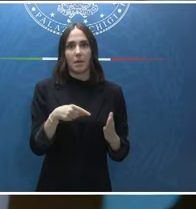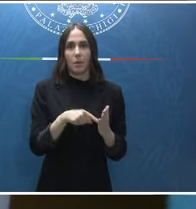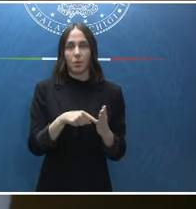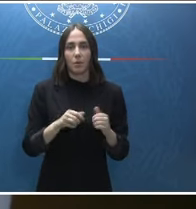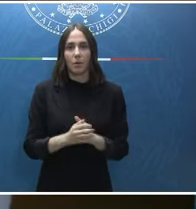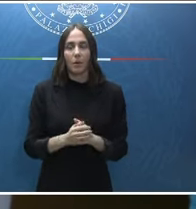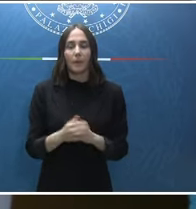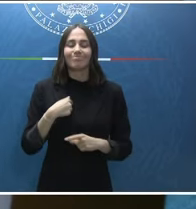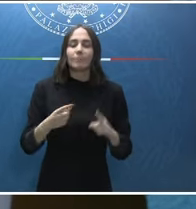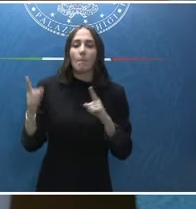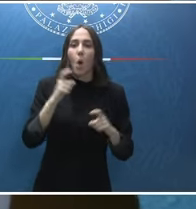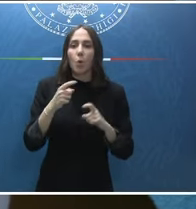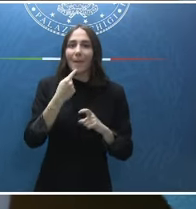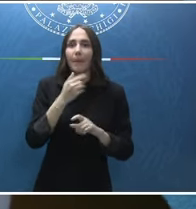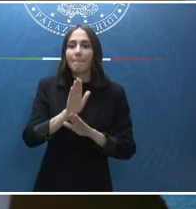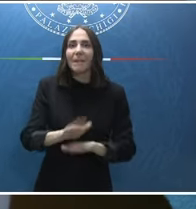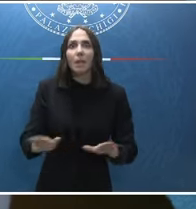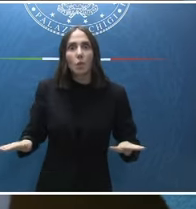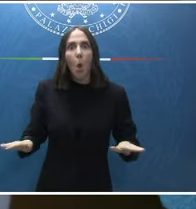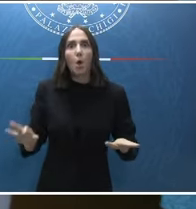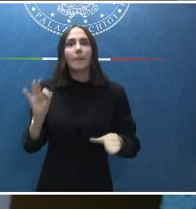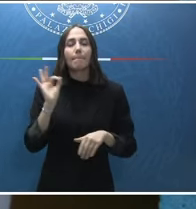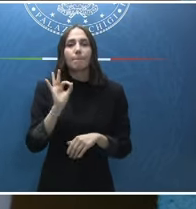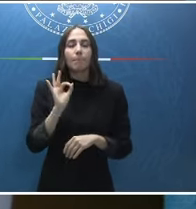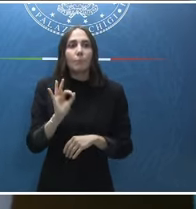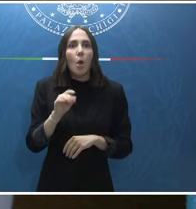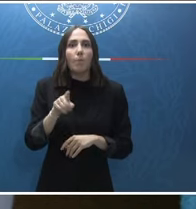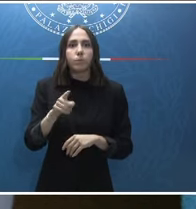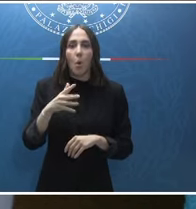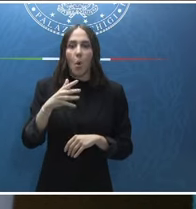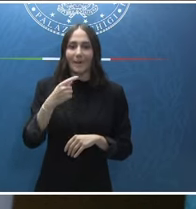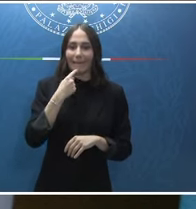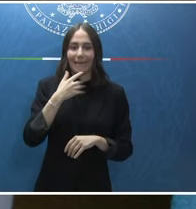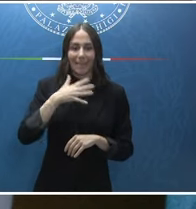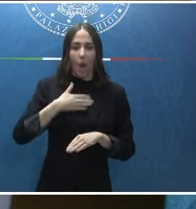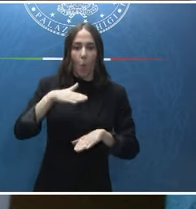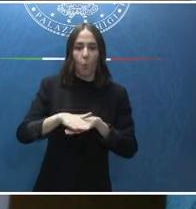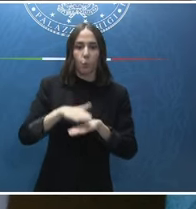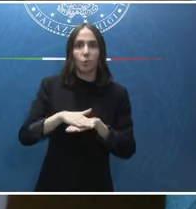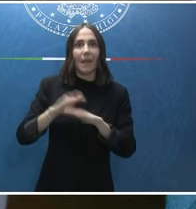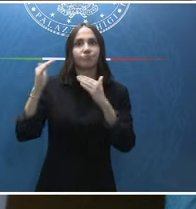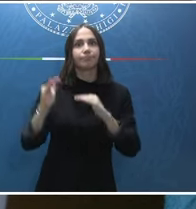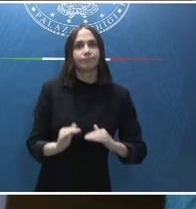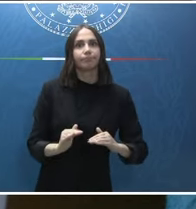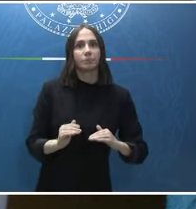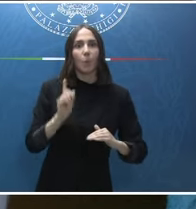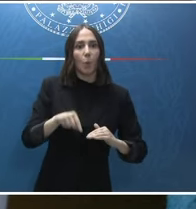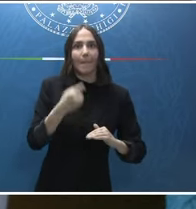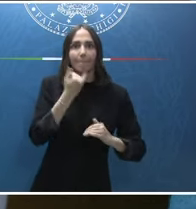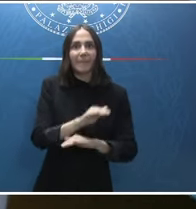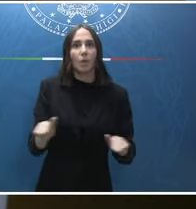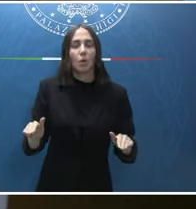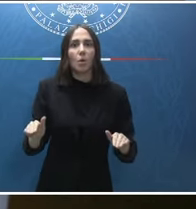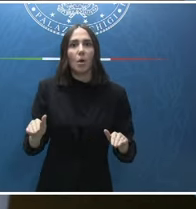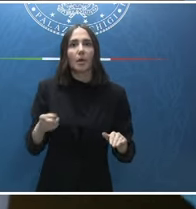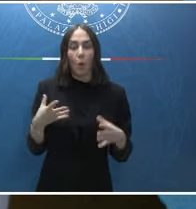minori. Assistiamo ad un abbassamento della soglia di età nell'approccio alle sostanze. Nella nostra comunità accogliamo sempre di